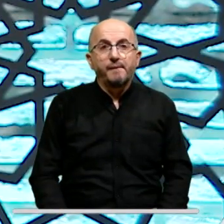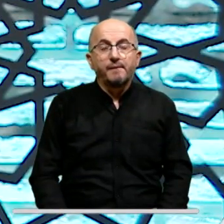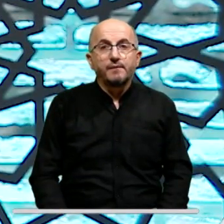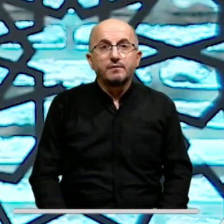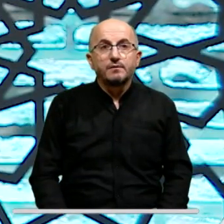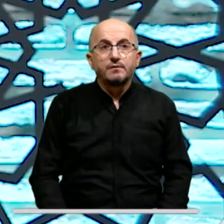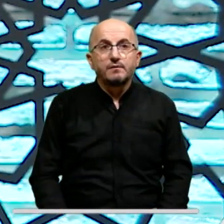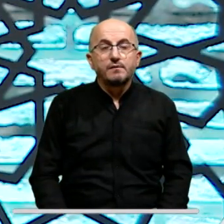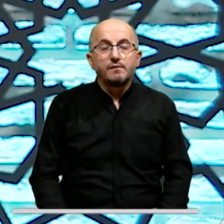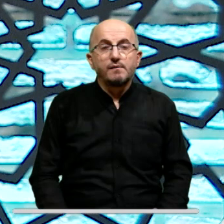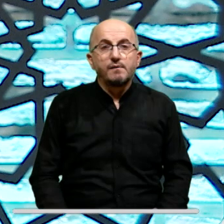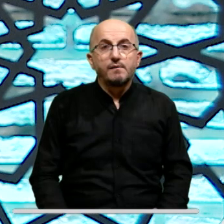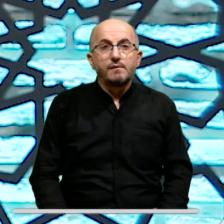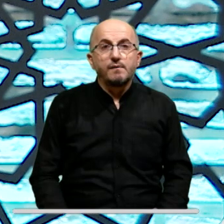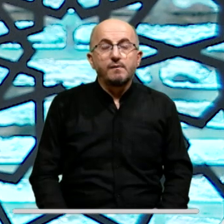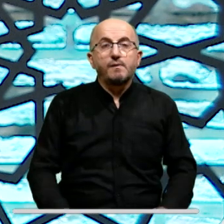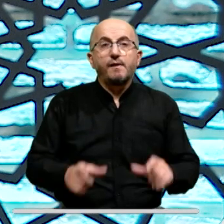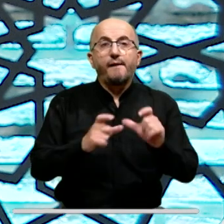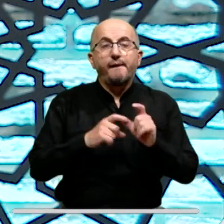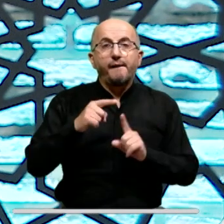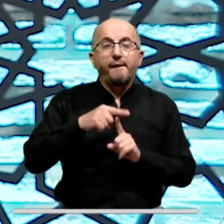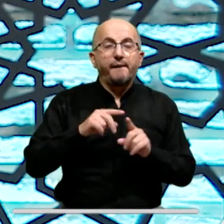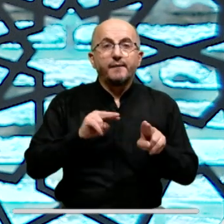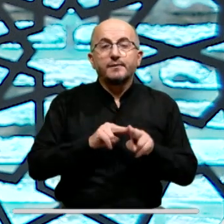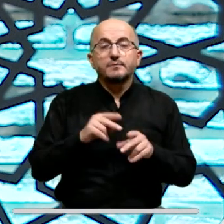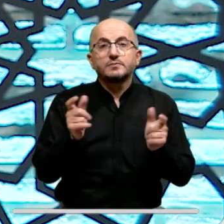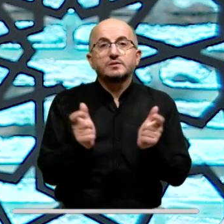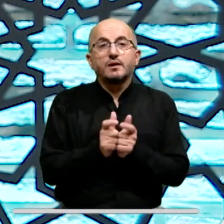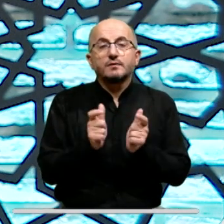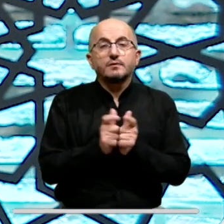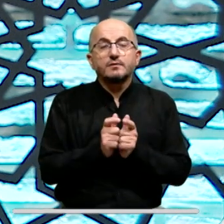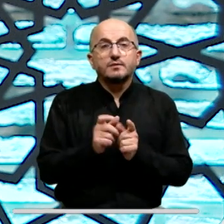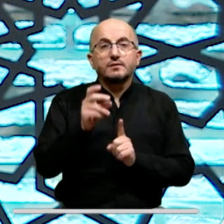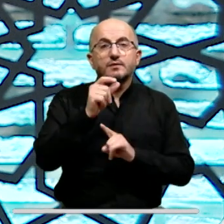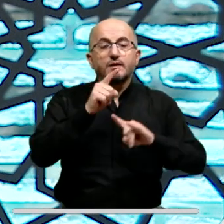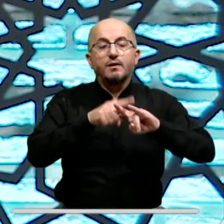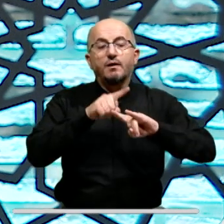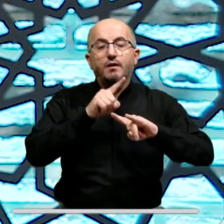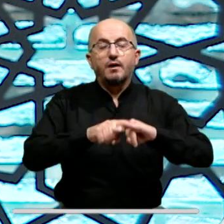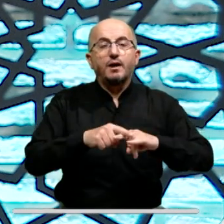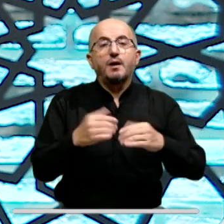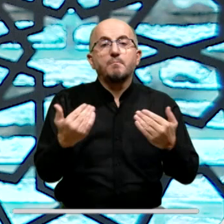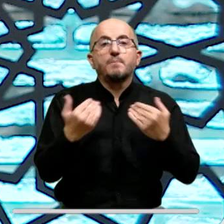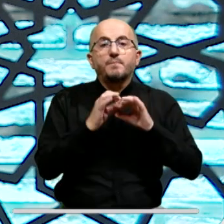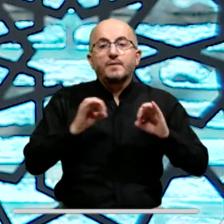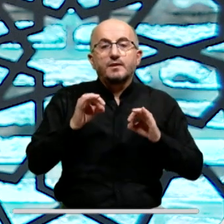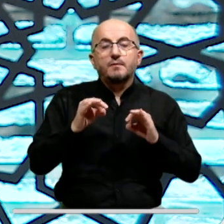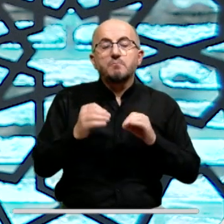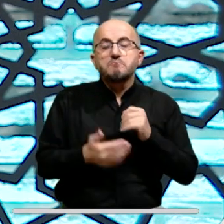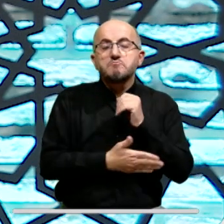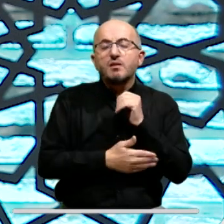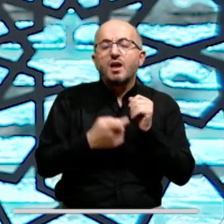soru sormuş. Bir sivil toplum kuruluşu, İnsani Yardım Vakfı, yetim sponsorluğu yapıyor diyor. Ben de